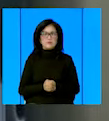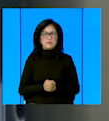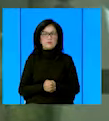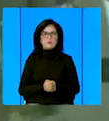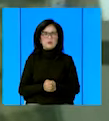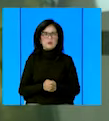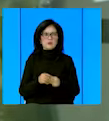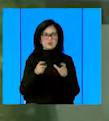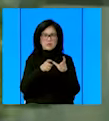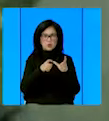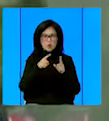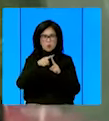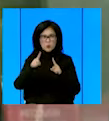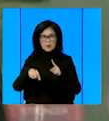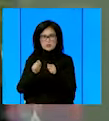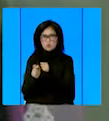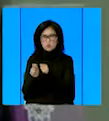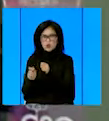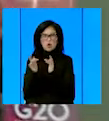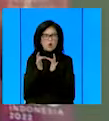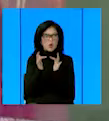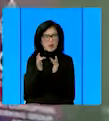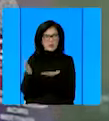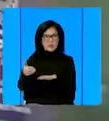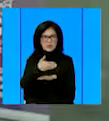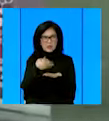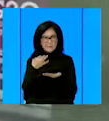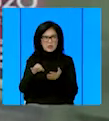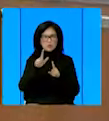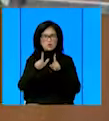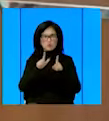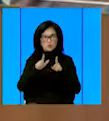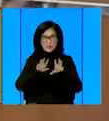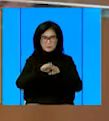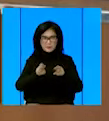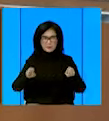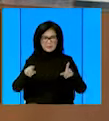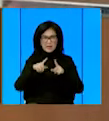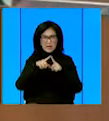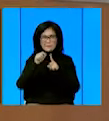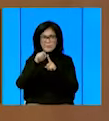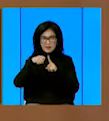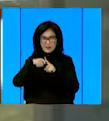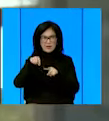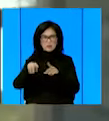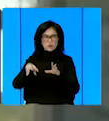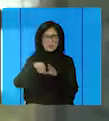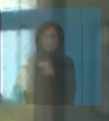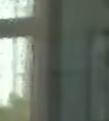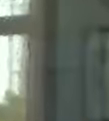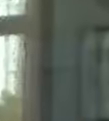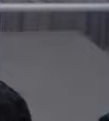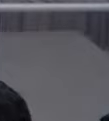Satgas Pemberantasan Judi Online mengungkap data baru. 17 pegawai KPK terlibat judi online dengan transaksi ratusan juta